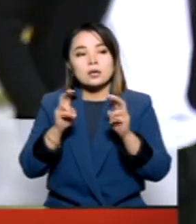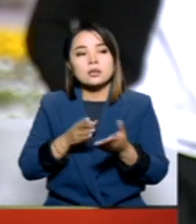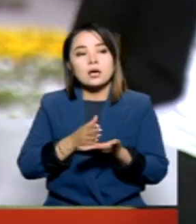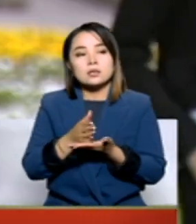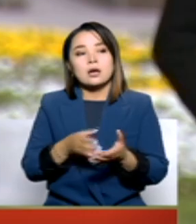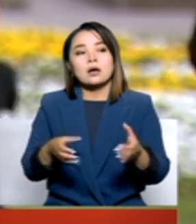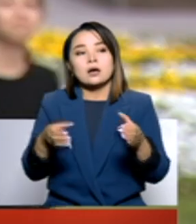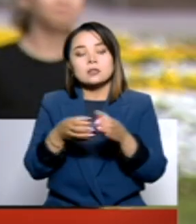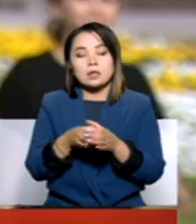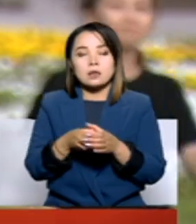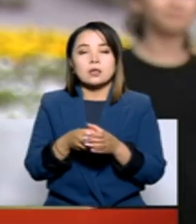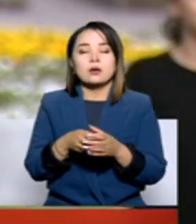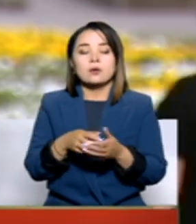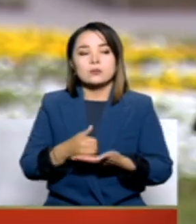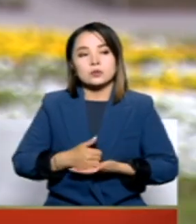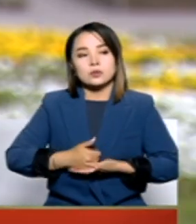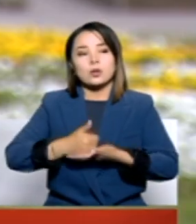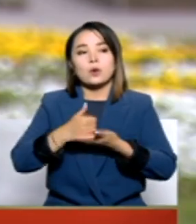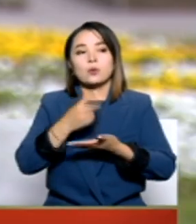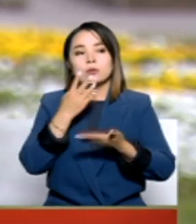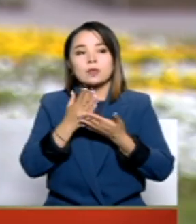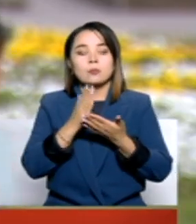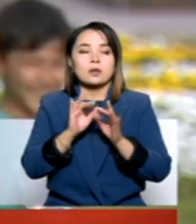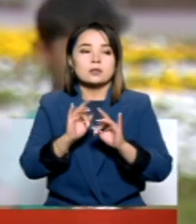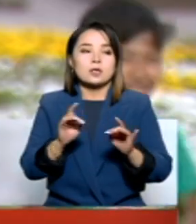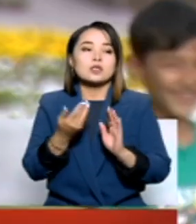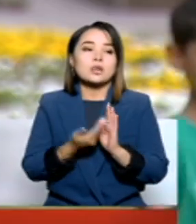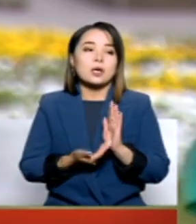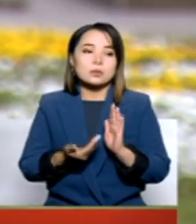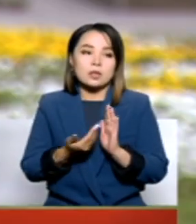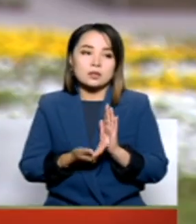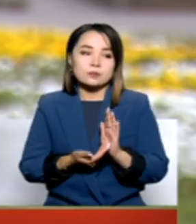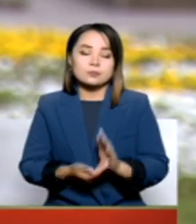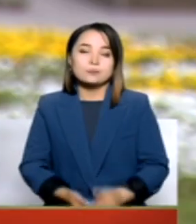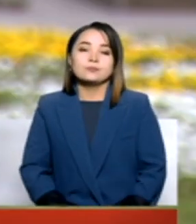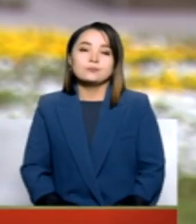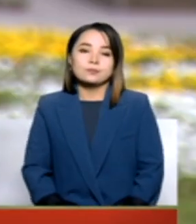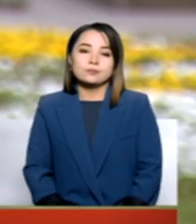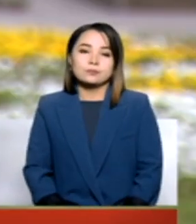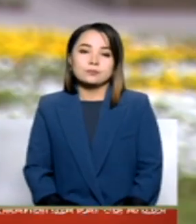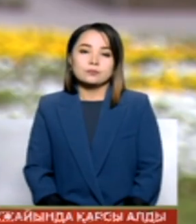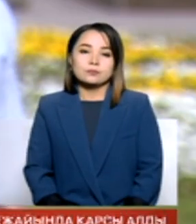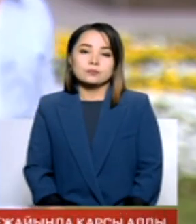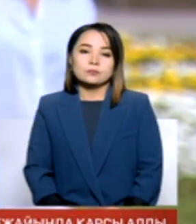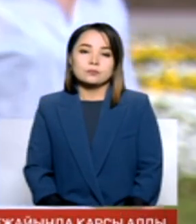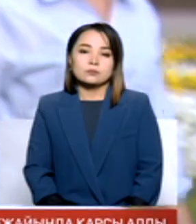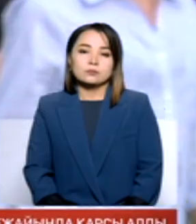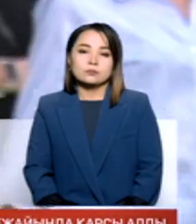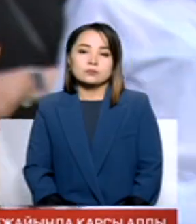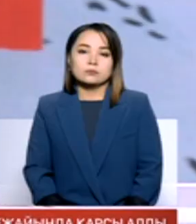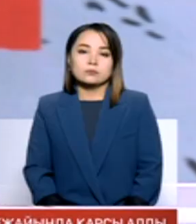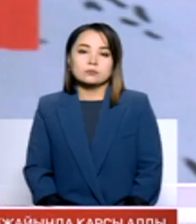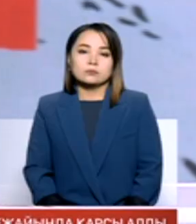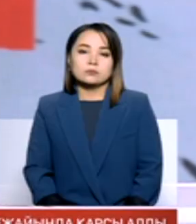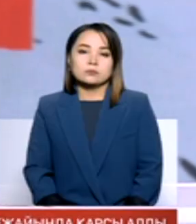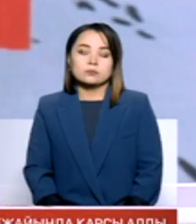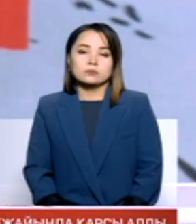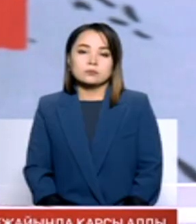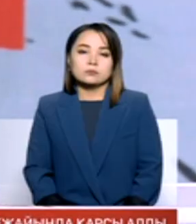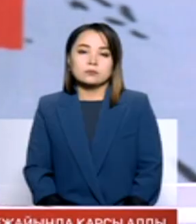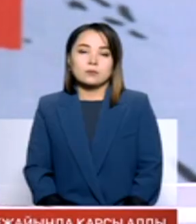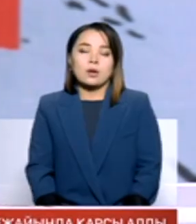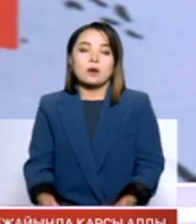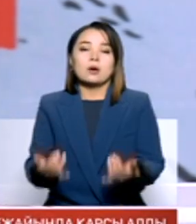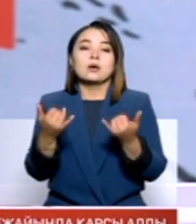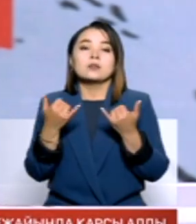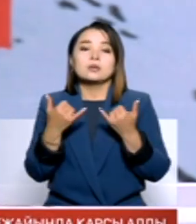саяси аренадағы абыройын көрсетеді дейді сарапшылар. Досжа Маратұлы, Жанболат Қобдабай, ұлттық арна. Ал